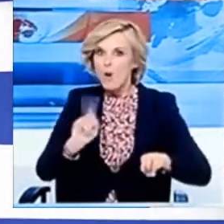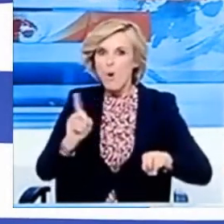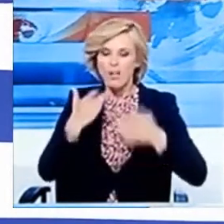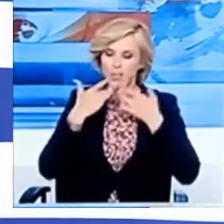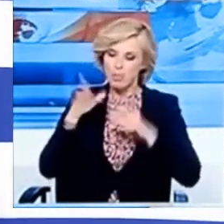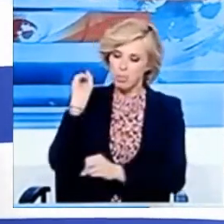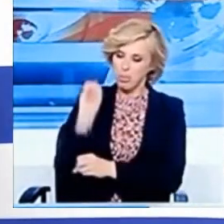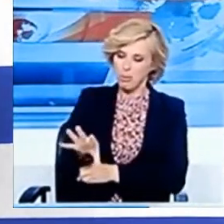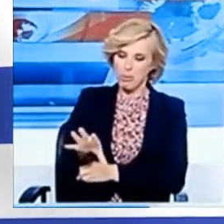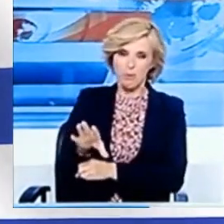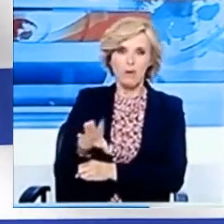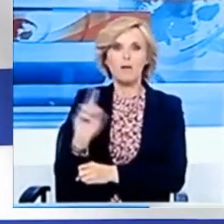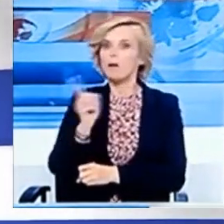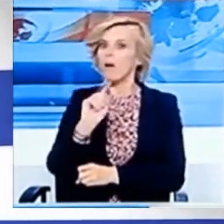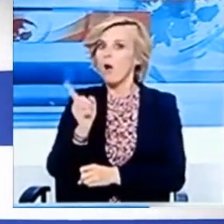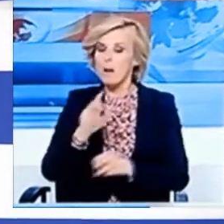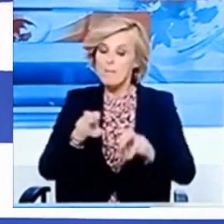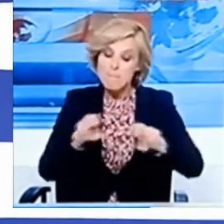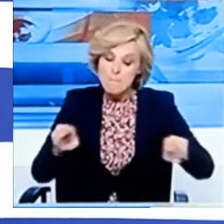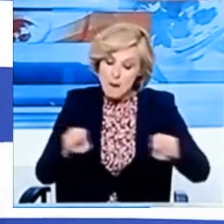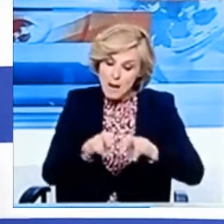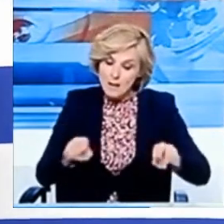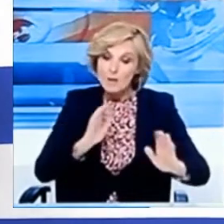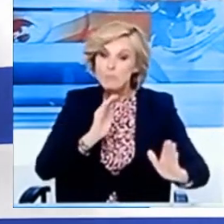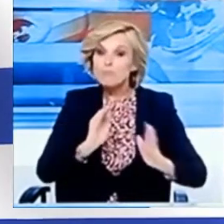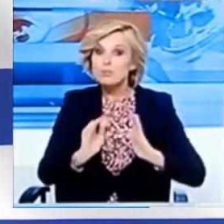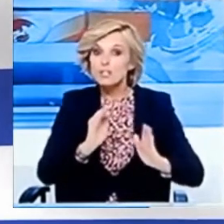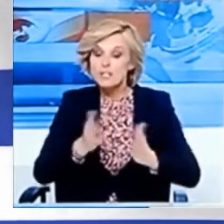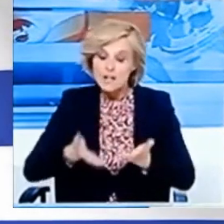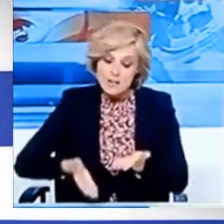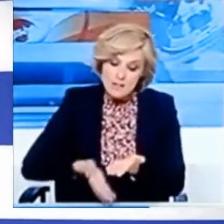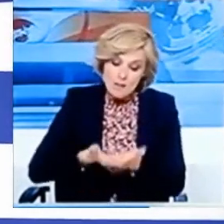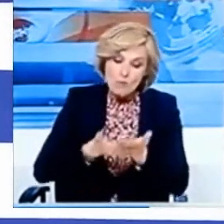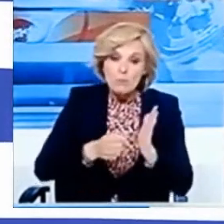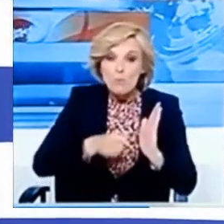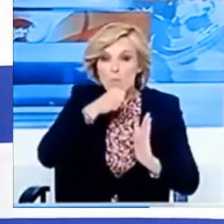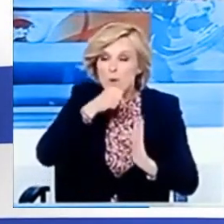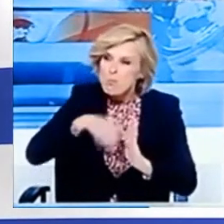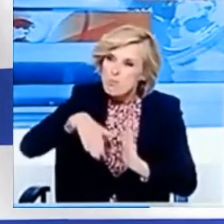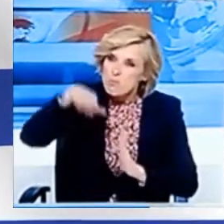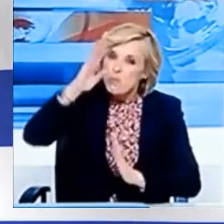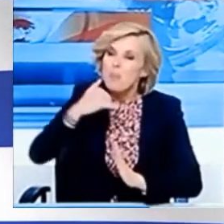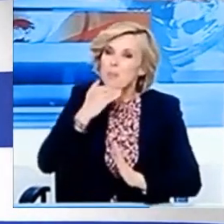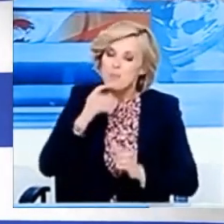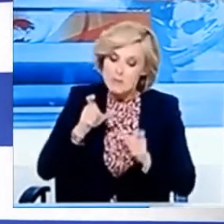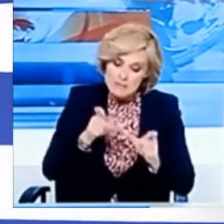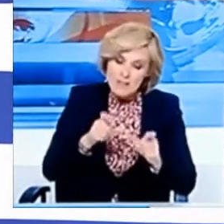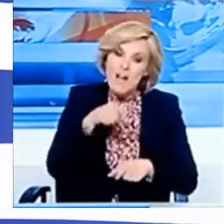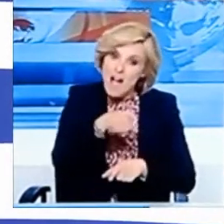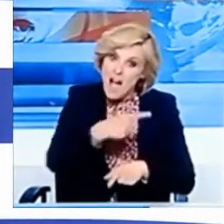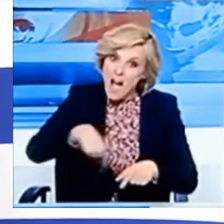παραμέληση η άγνοια των συμπολιτών μας. Ας βοηθήσουμε ιδίως τους ηλικιωμένους και τους ανήμπορους. Τους το